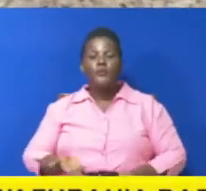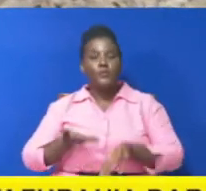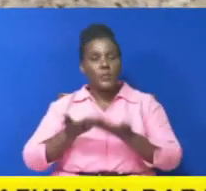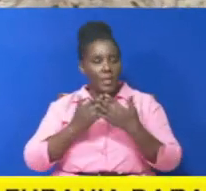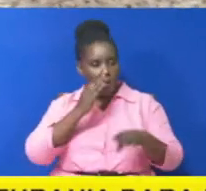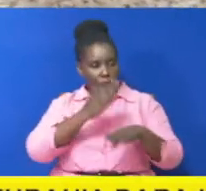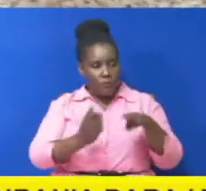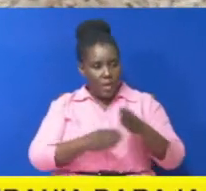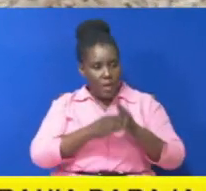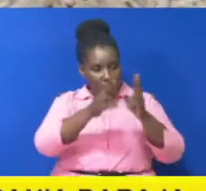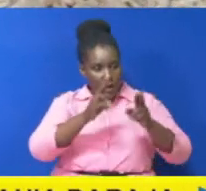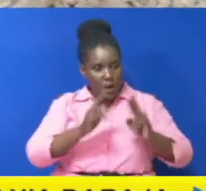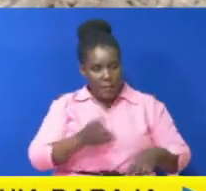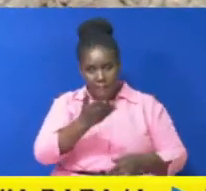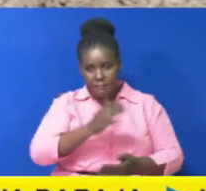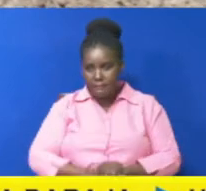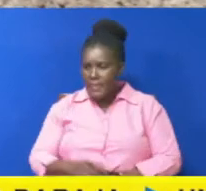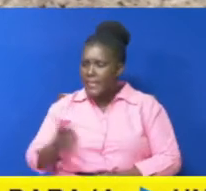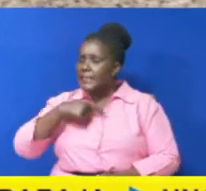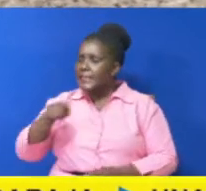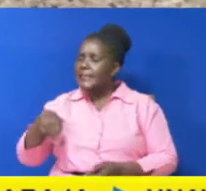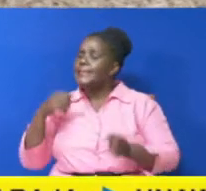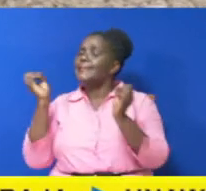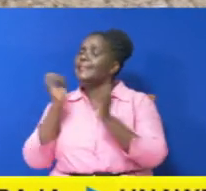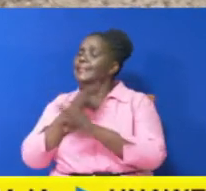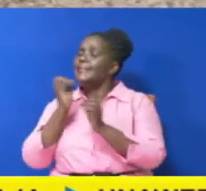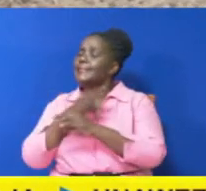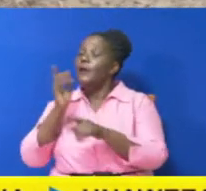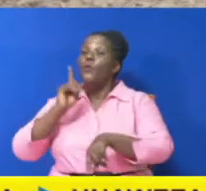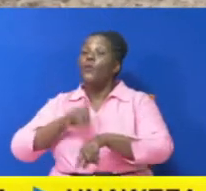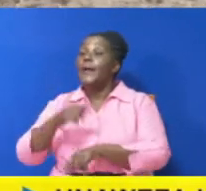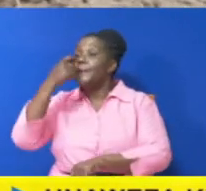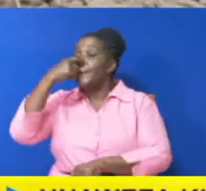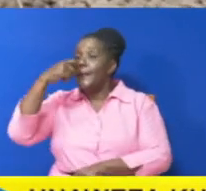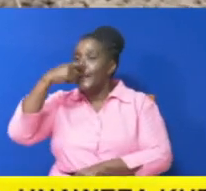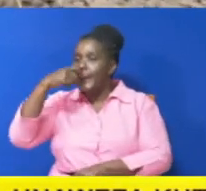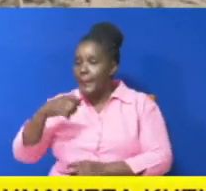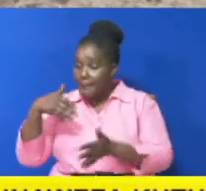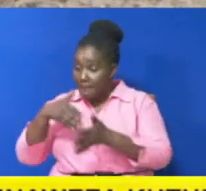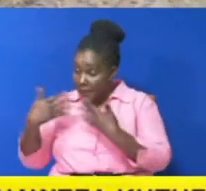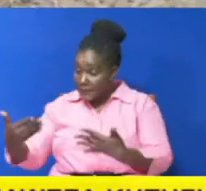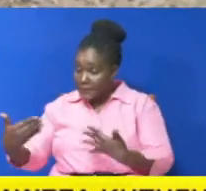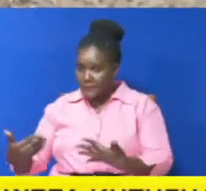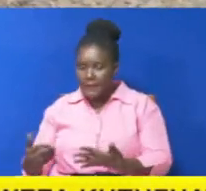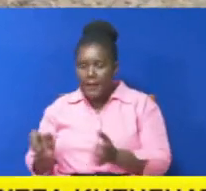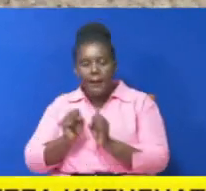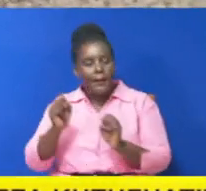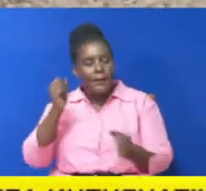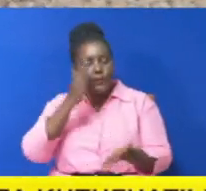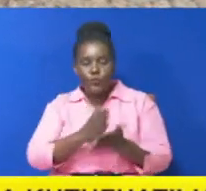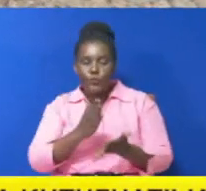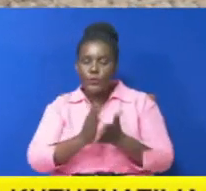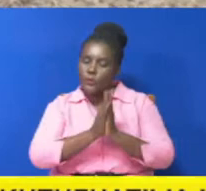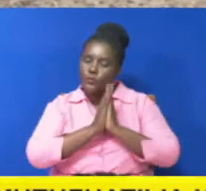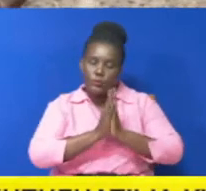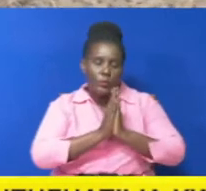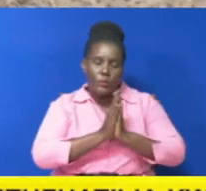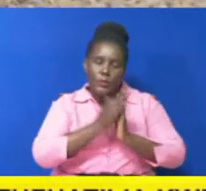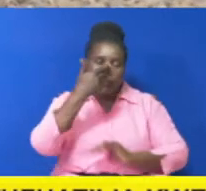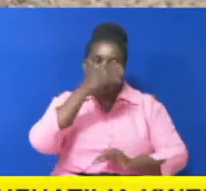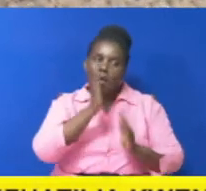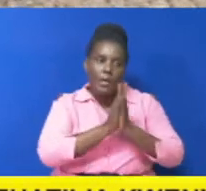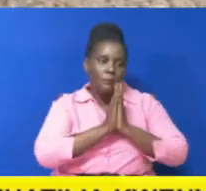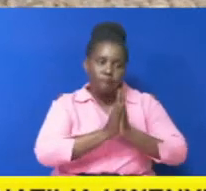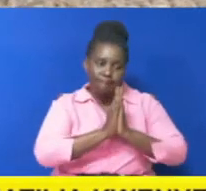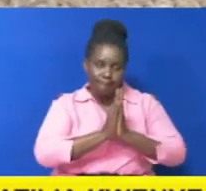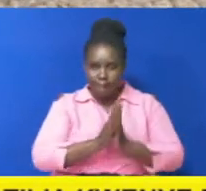Hii daraja tumeanza kupiga kelele toka enzi ya utawala wa Nyerere mpaka sasa hivi. Lakini kwa sasa hivi tunashukuru. Kwa hiyo